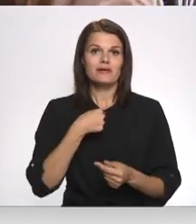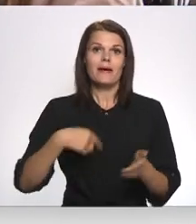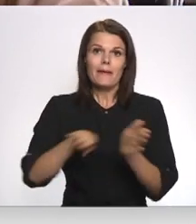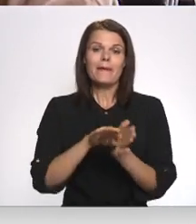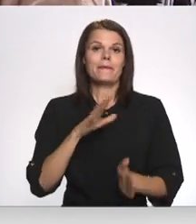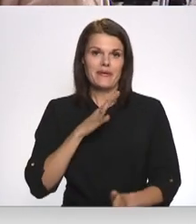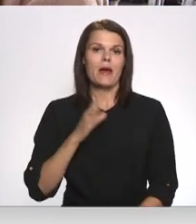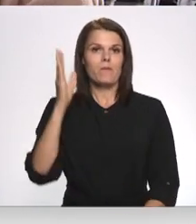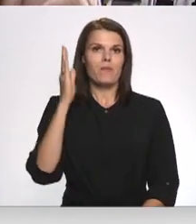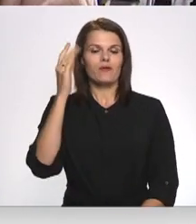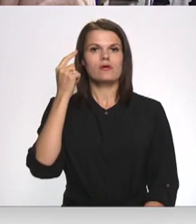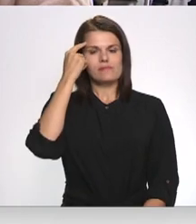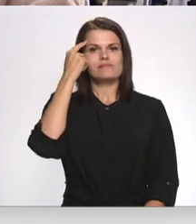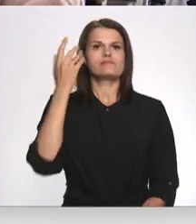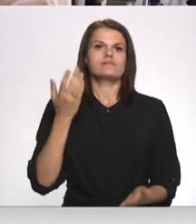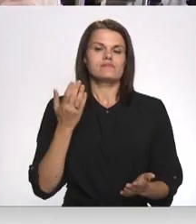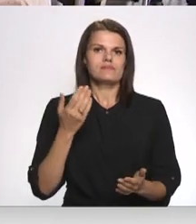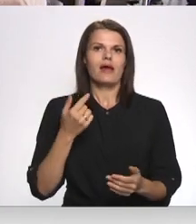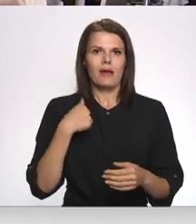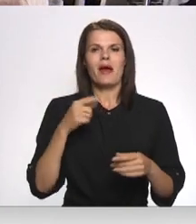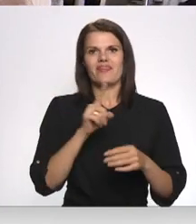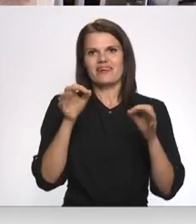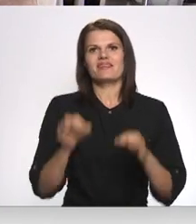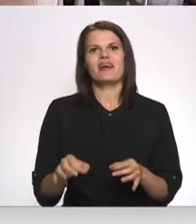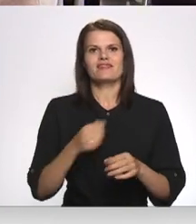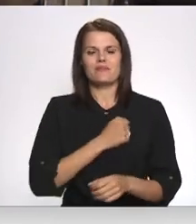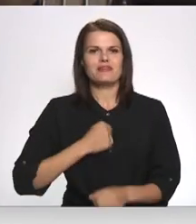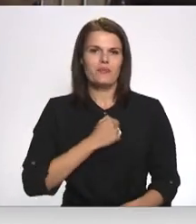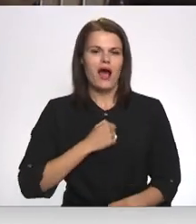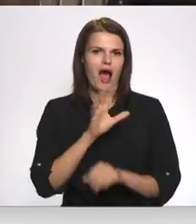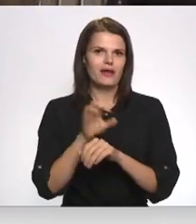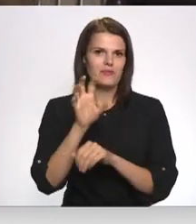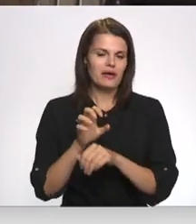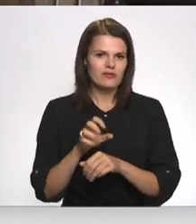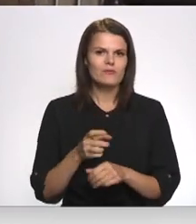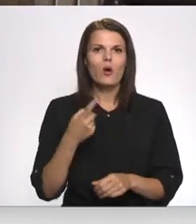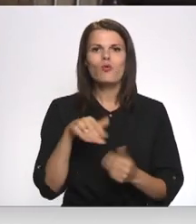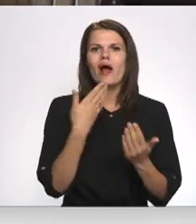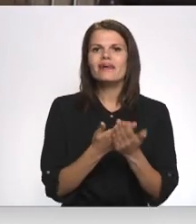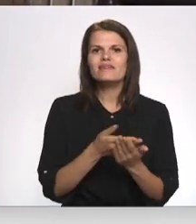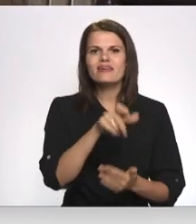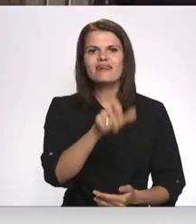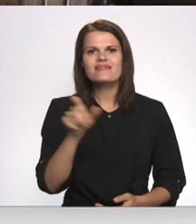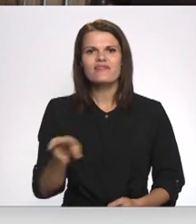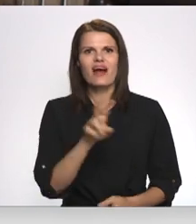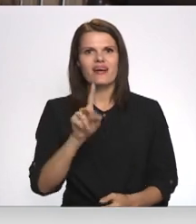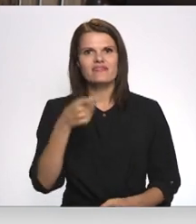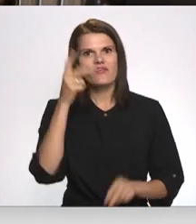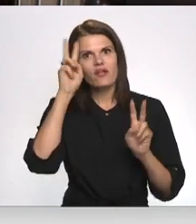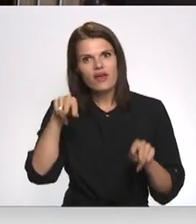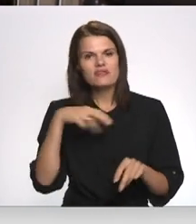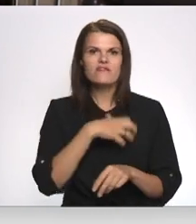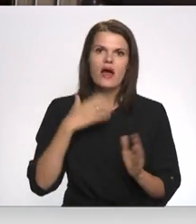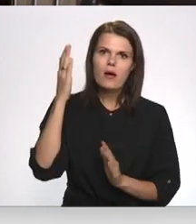ir, kā tā, tad tev ir tiesības pārmest. Ko jūs ieteiktu tiem cilvēkiem, kas tā kā vēl nav pārliecināti vai doties,